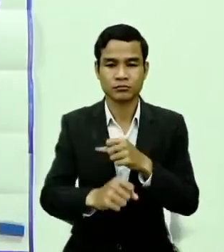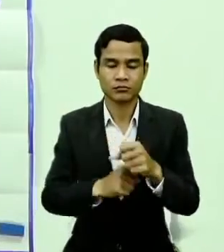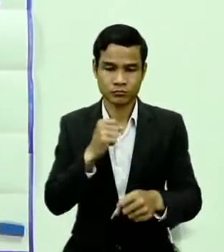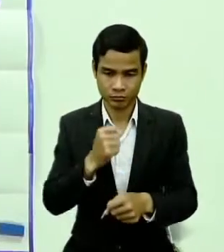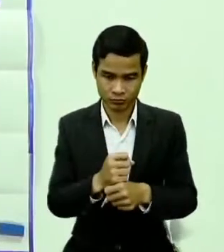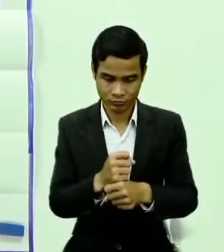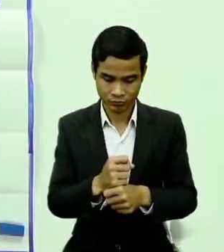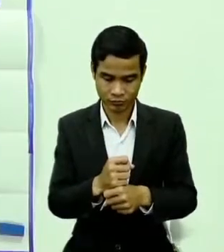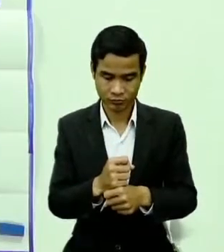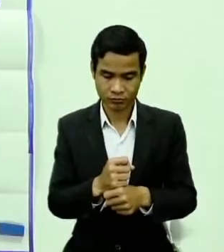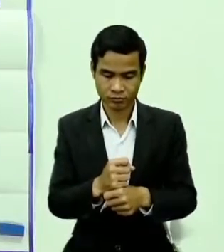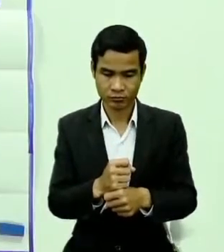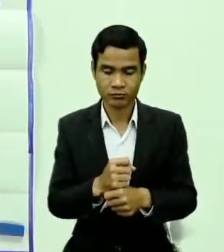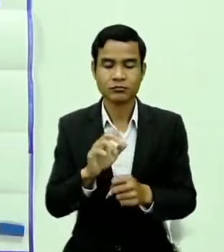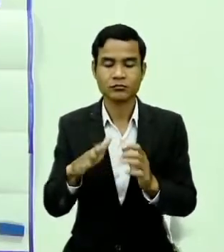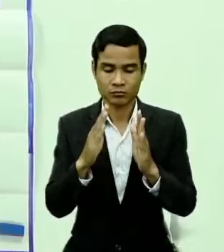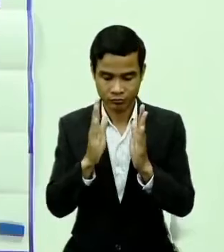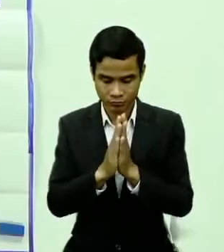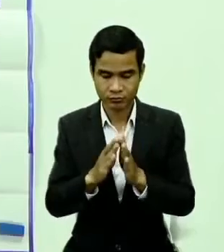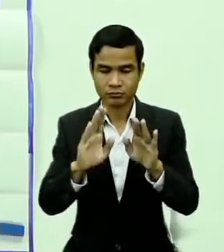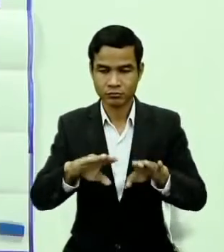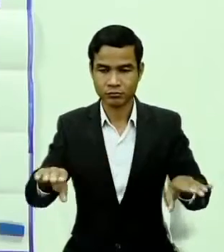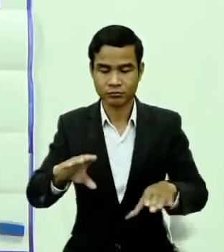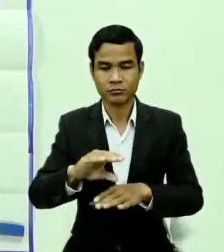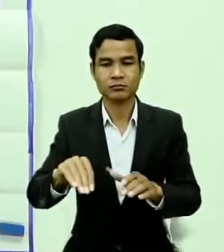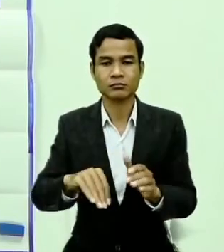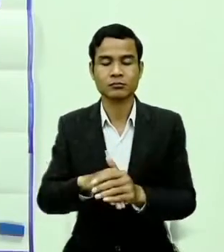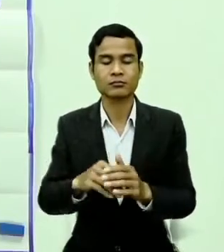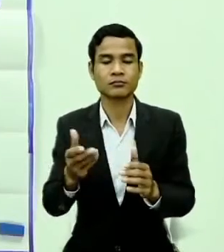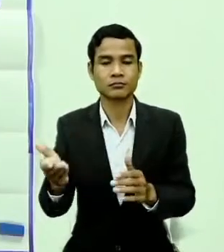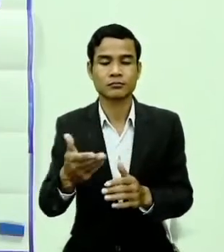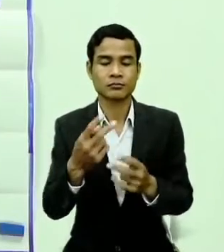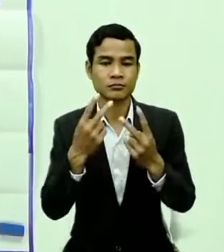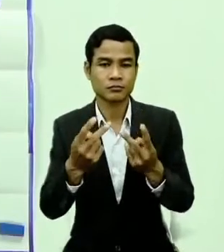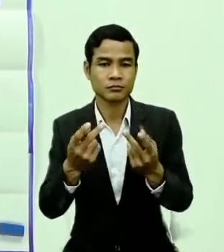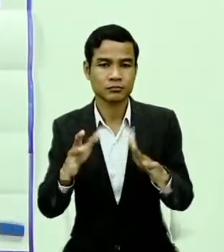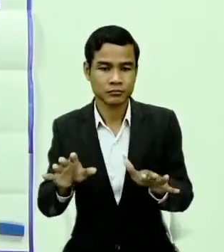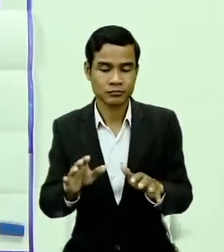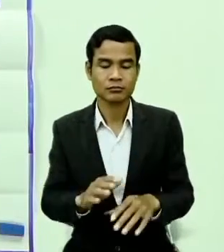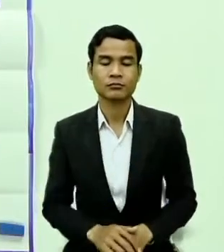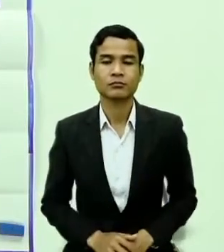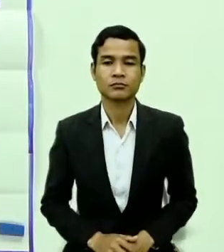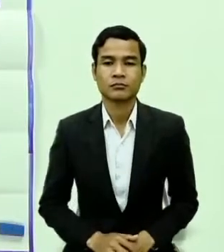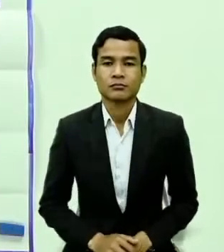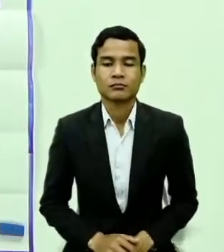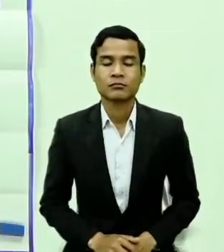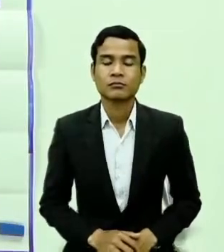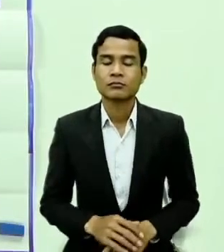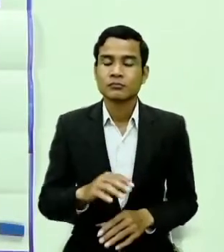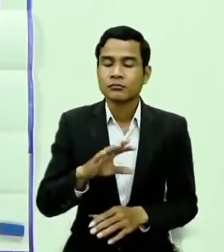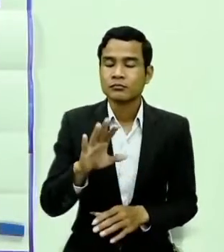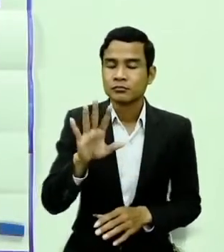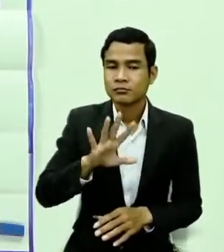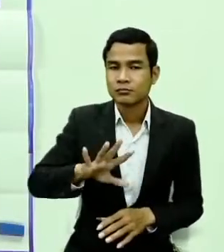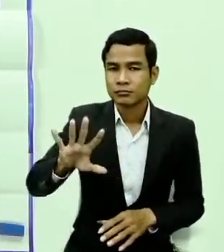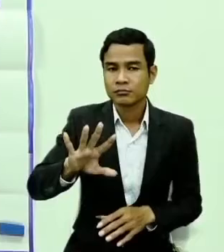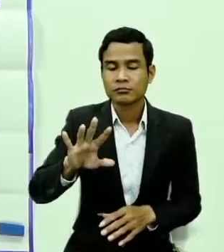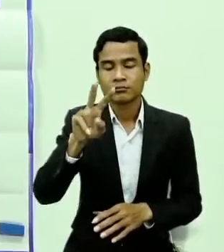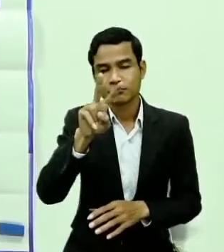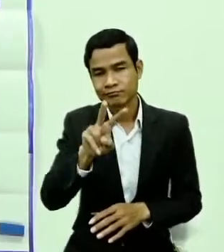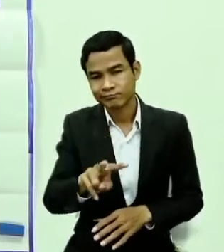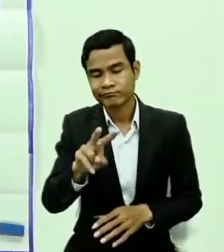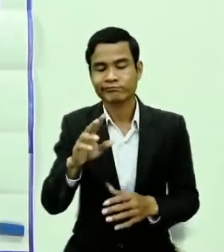xa chà ở con tưởng ở khné đôi con ban khơi hơi tiếng này cứ chịu ôp sạ môi chùm